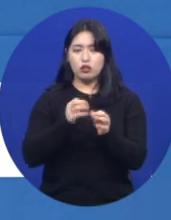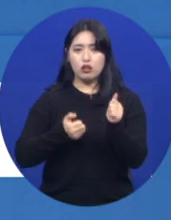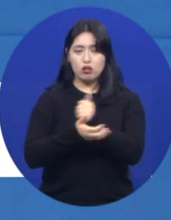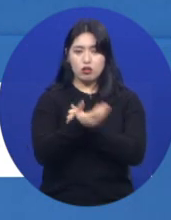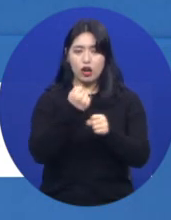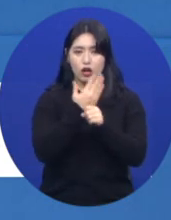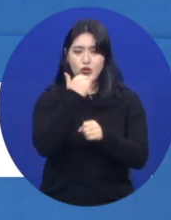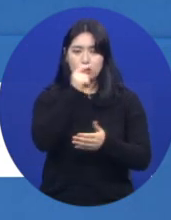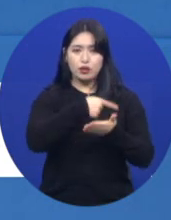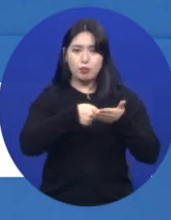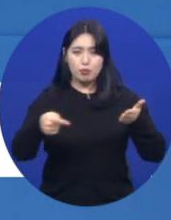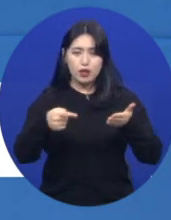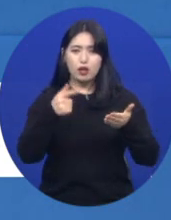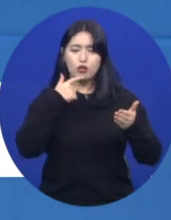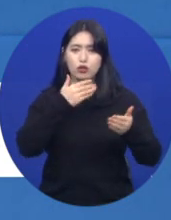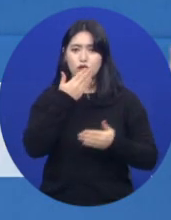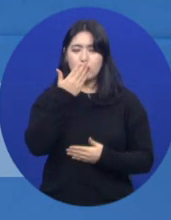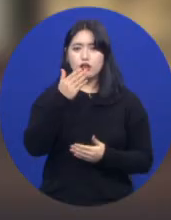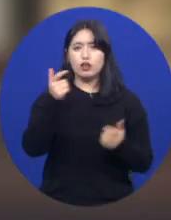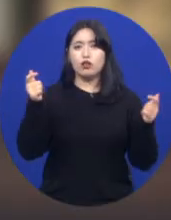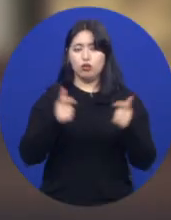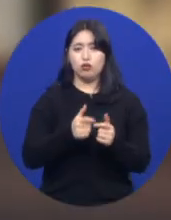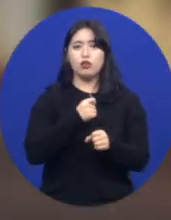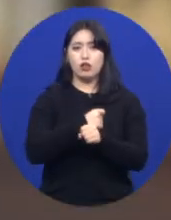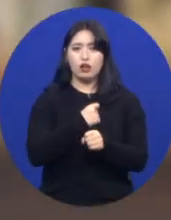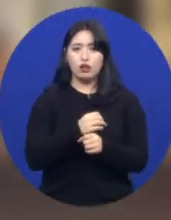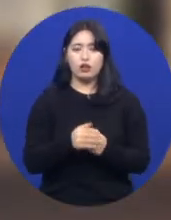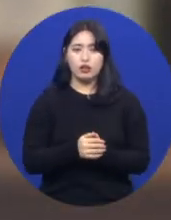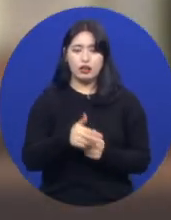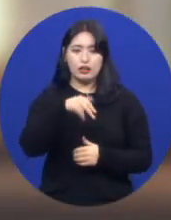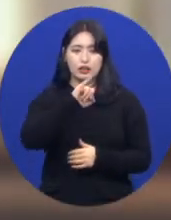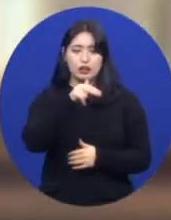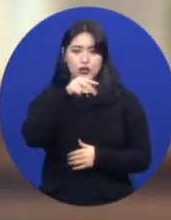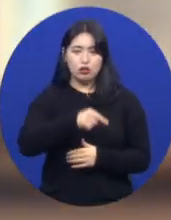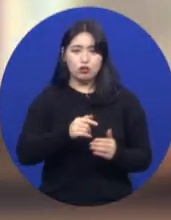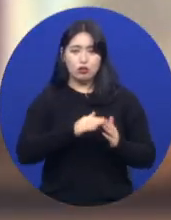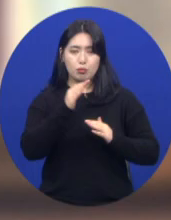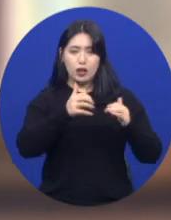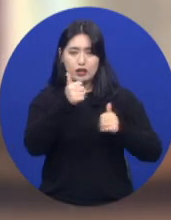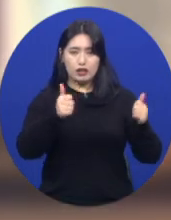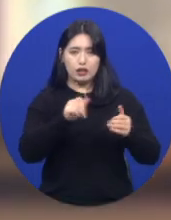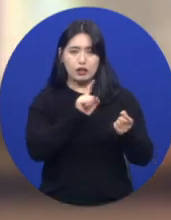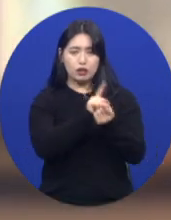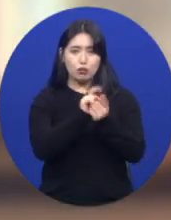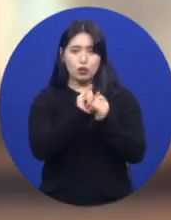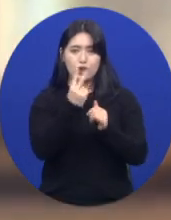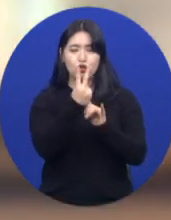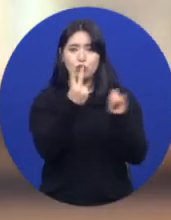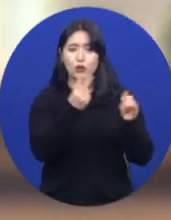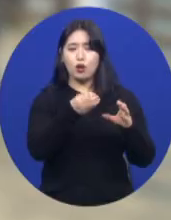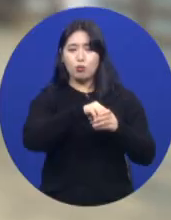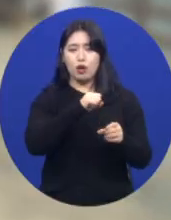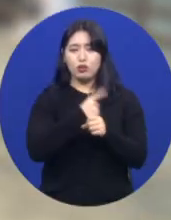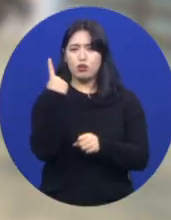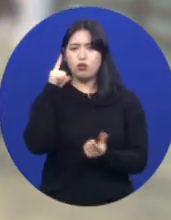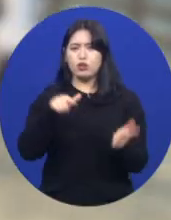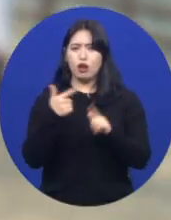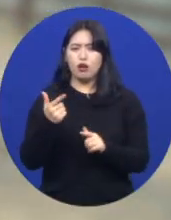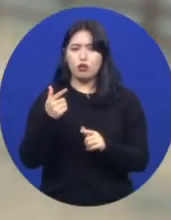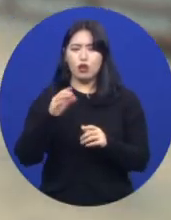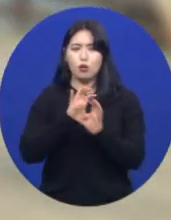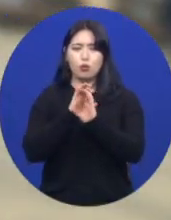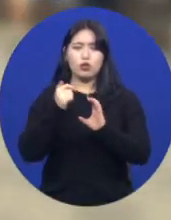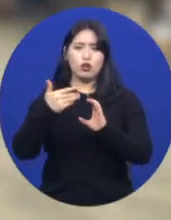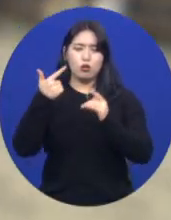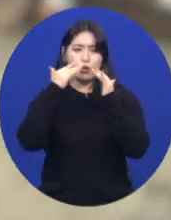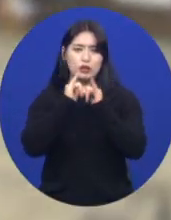피해를 최소화하고 진주 이 통장 난 관련 접촉자 2명을 포함해 어제 하루에만 코론 알고